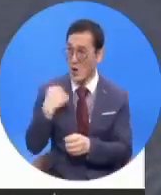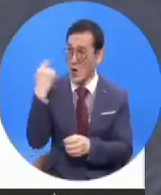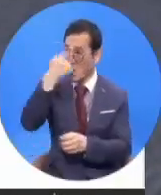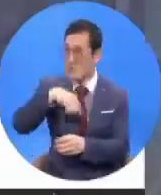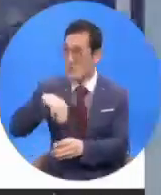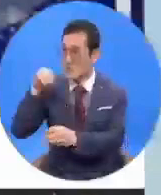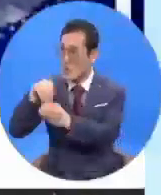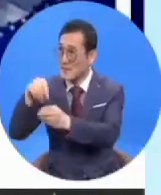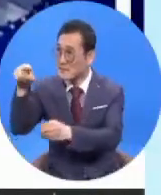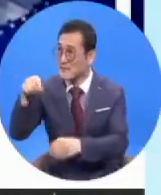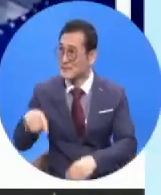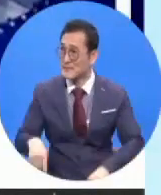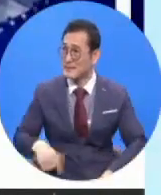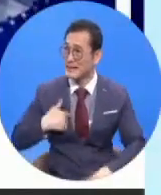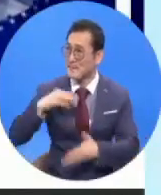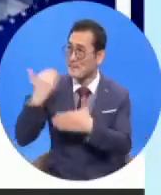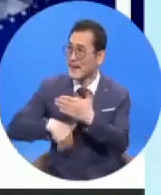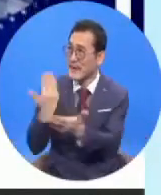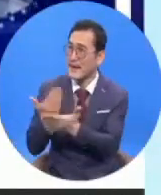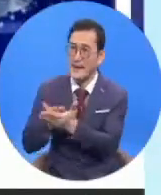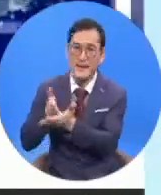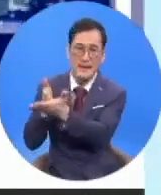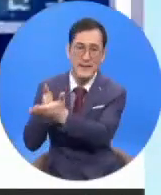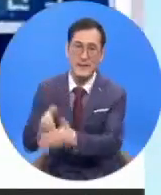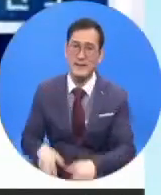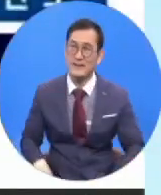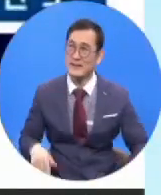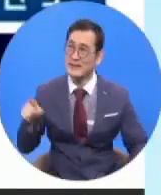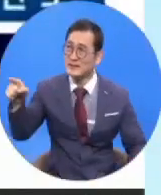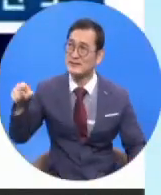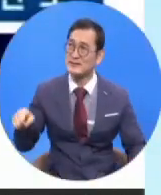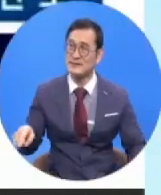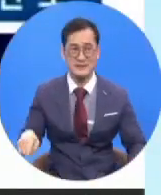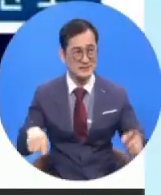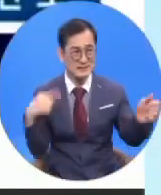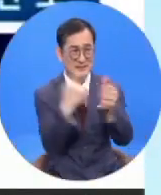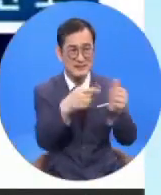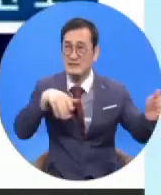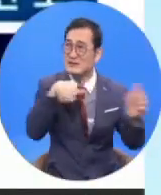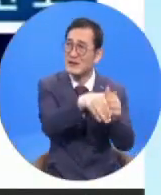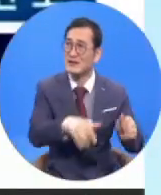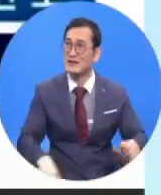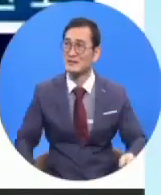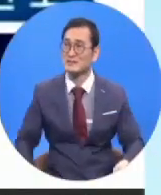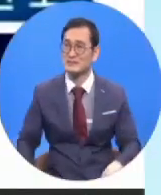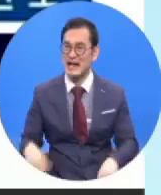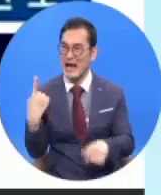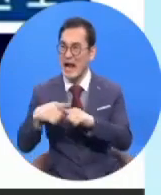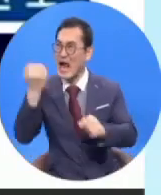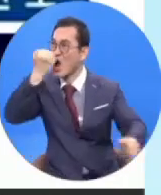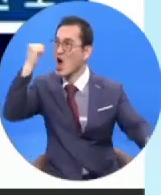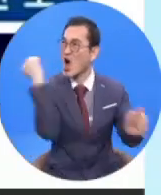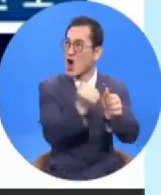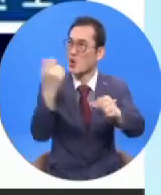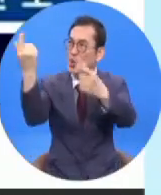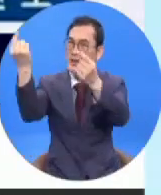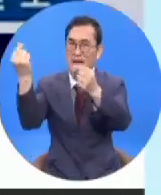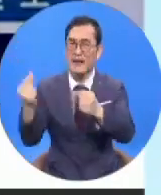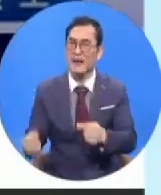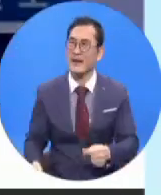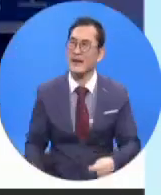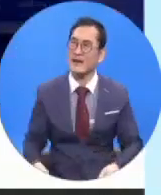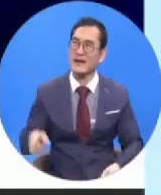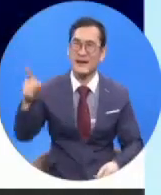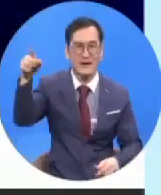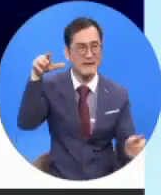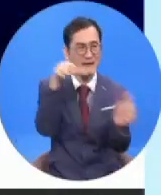대해서 비판을 했고 나 빼달라, 네. 비열한 마타도어, 동지의 네. 등에 칼을 꽂는 일 이렇게 강하게 비판을 했었어요. 근데